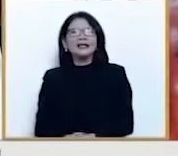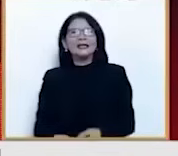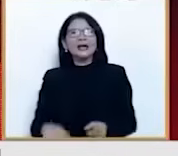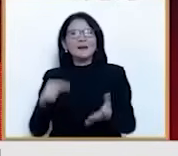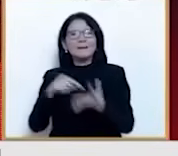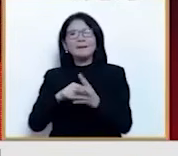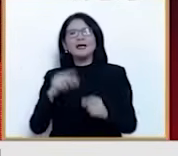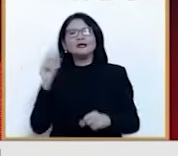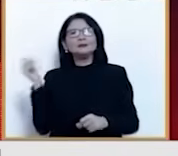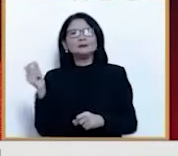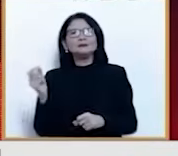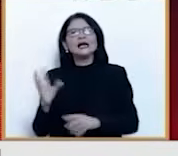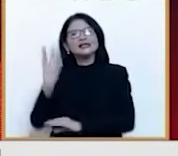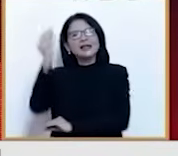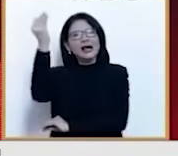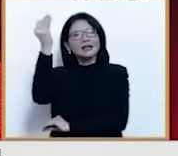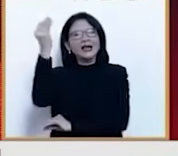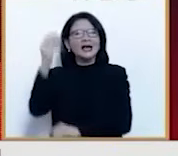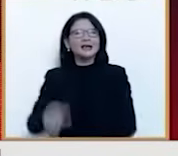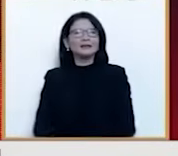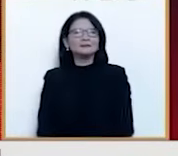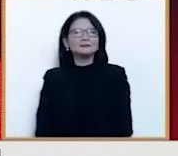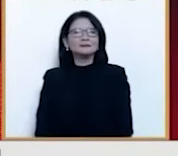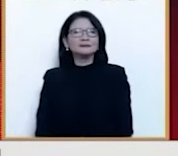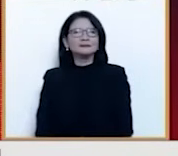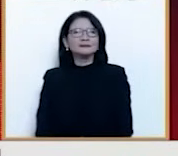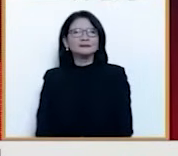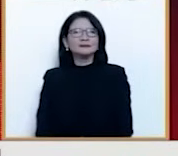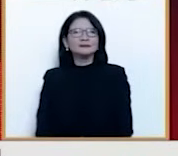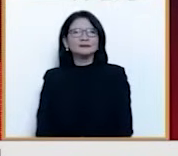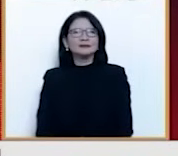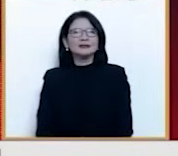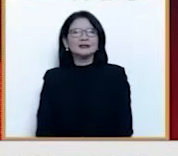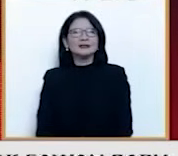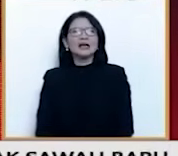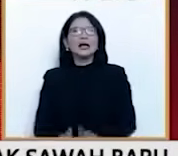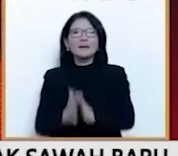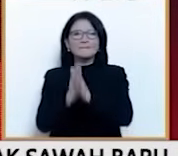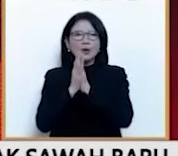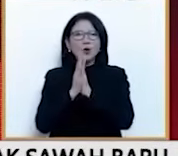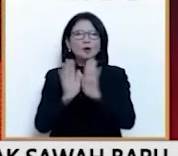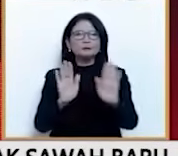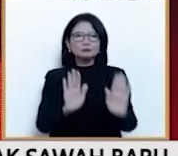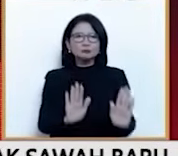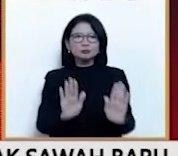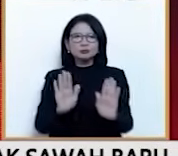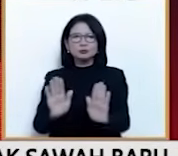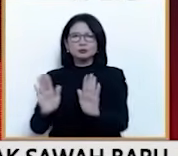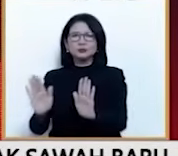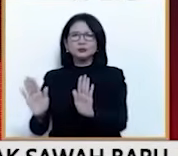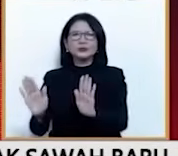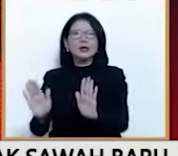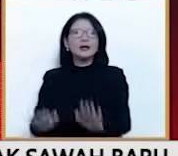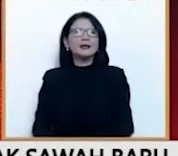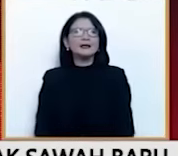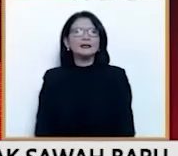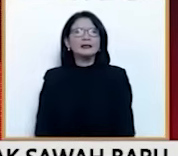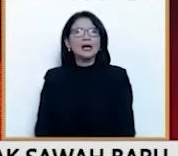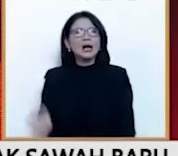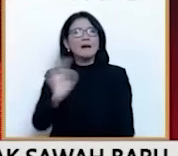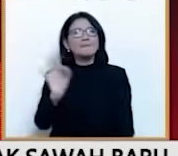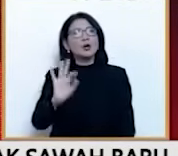Umum Provinsi DKI Jakarta. Baik, dan kami mohon masih tetap tenang. Tenang dulu Bapak, Ibu, kita belum